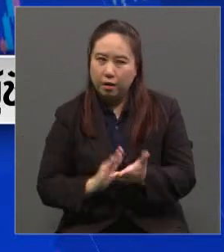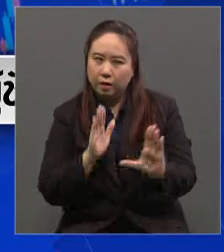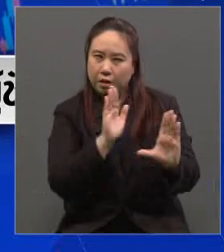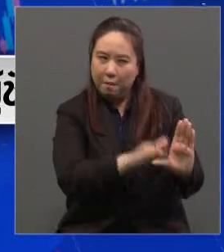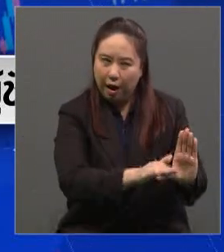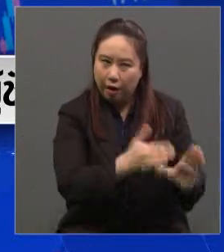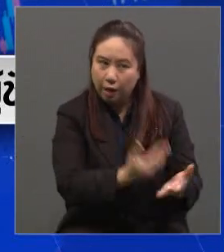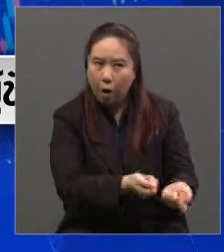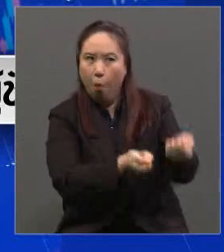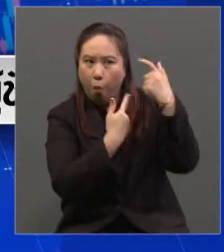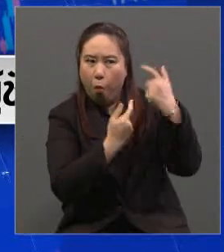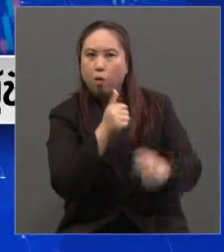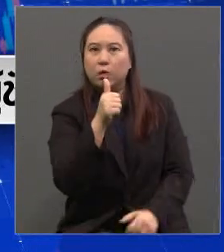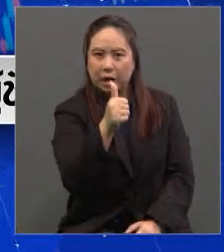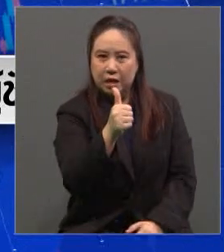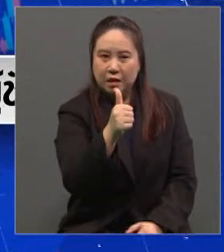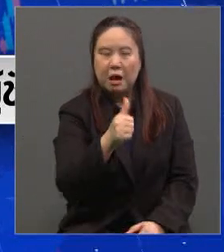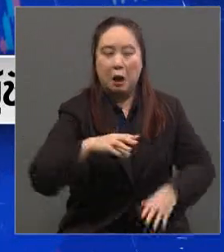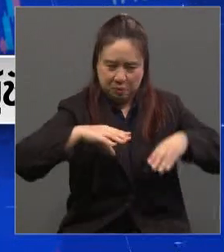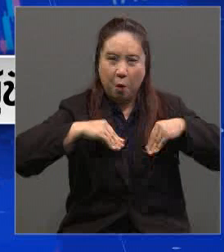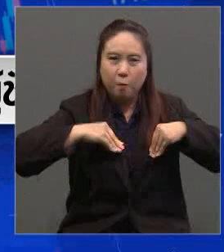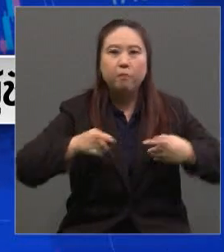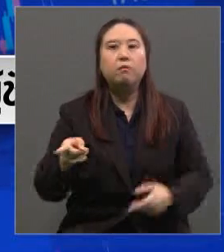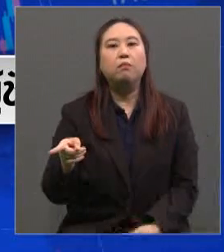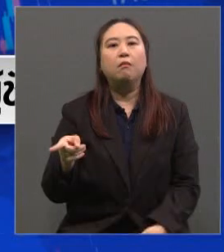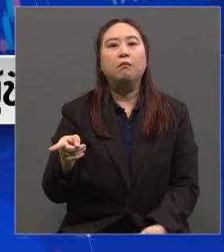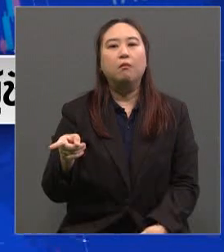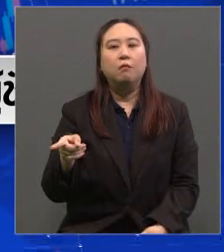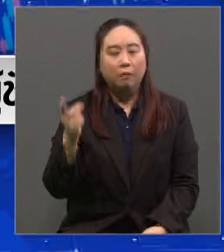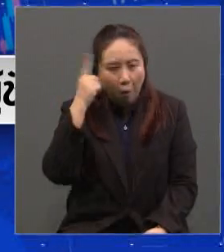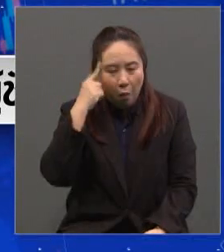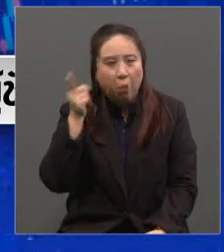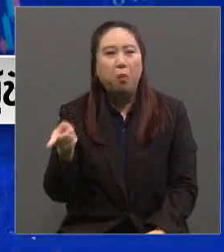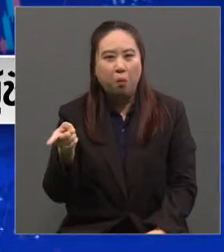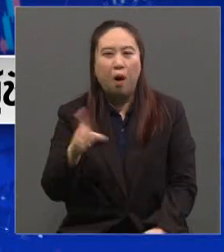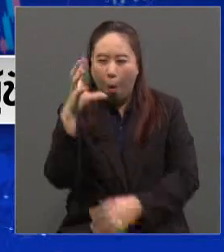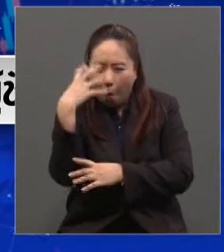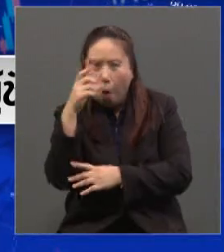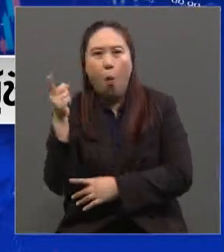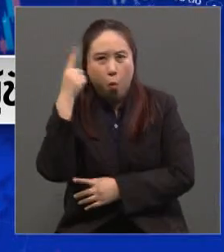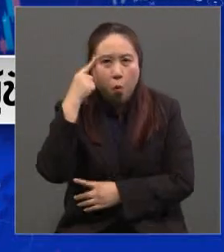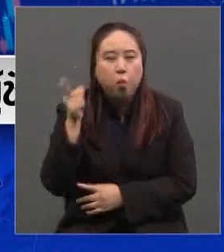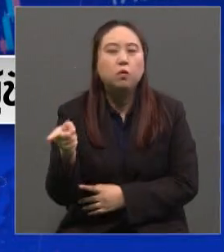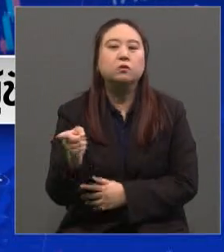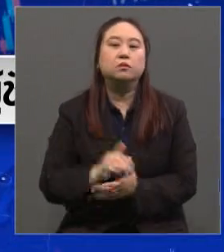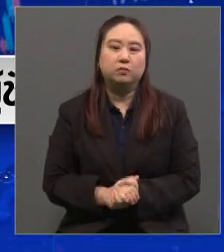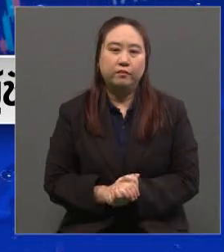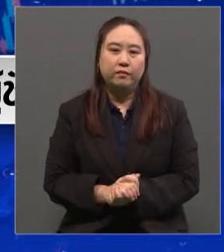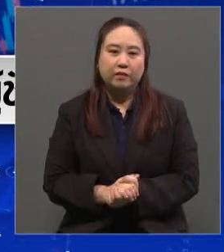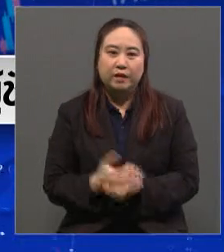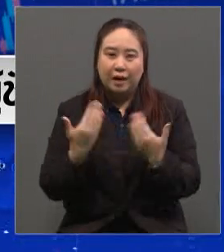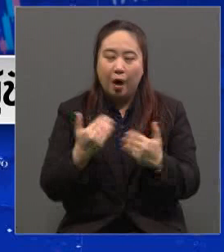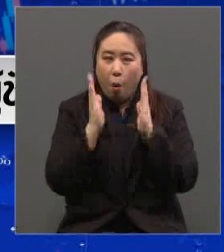ค่อนข้างสูงค่ะ85% นะที่บอกว่ารู้ทั้งรู้แต่ก็ยังลงทุน แล้ ว ก็เต็มใจให้หลอก ใช่ค่ะแล้วก็